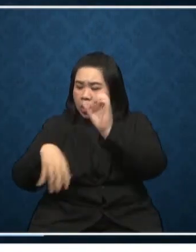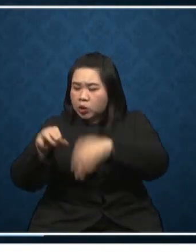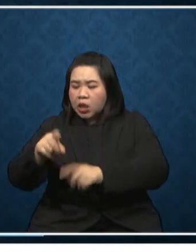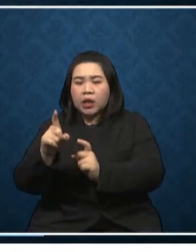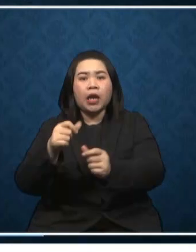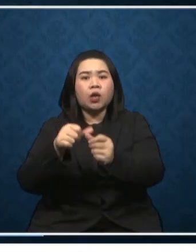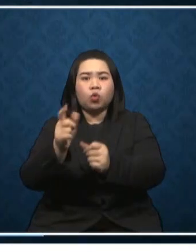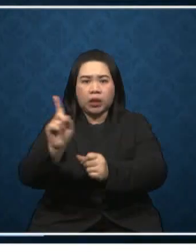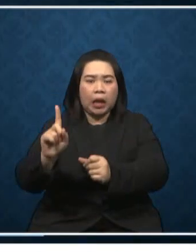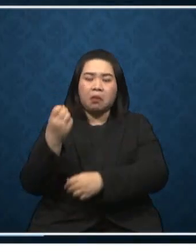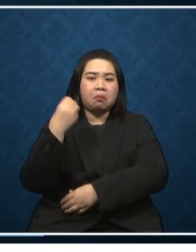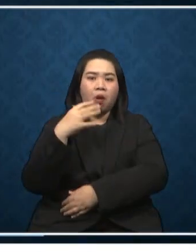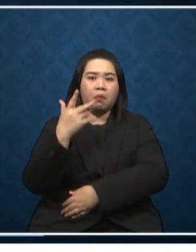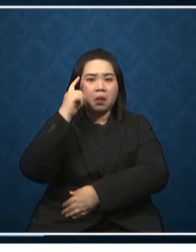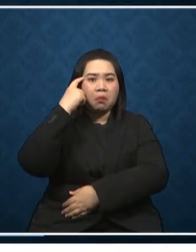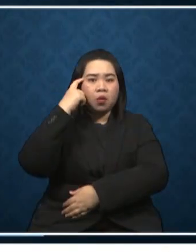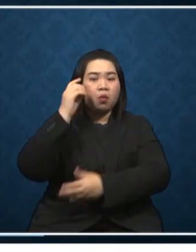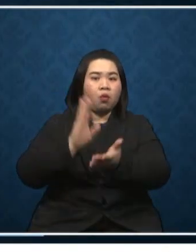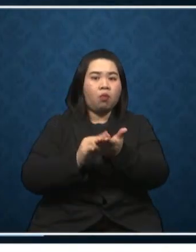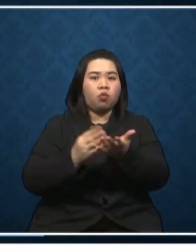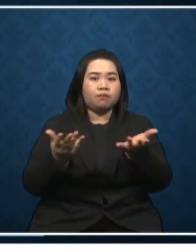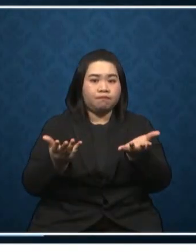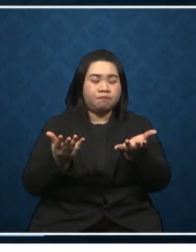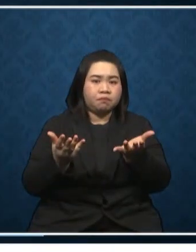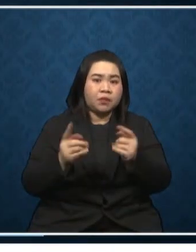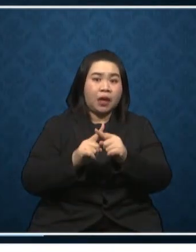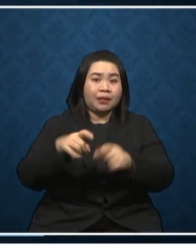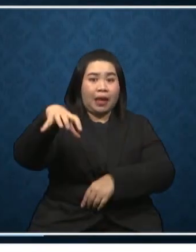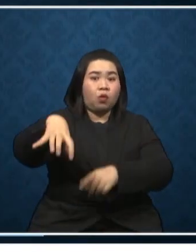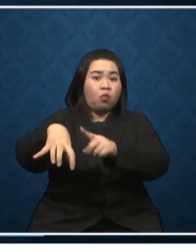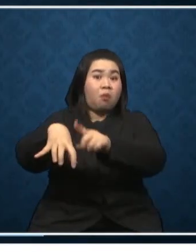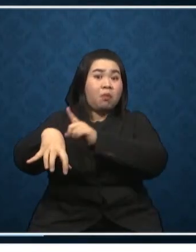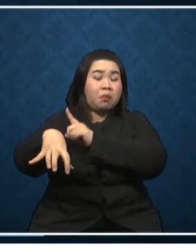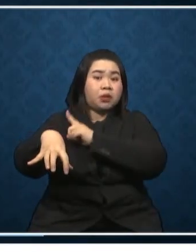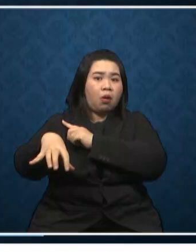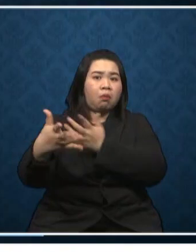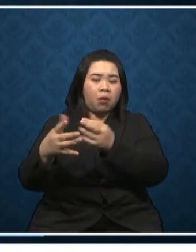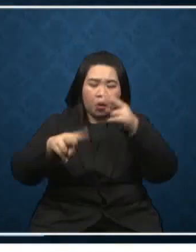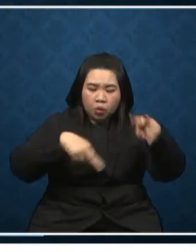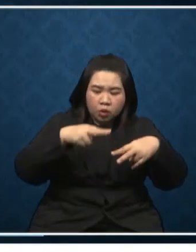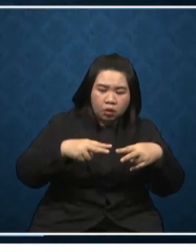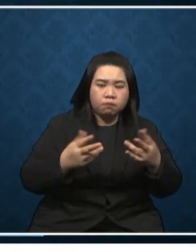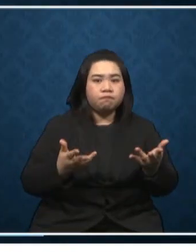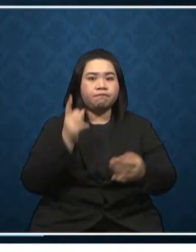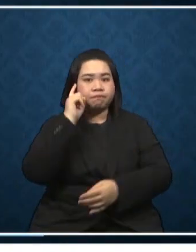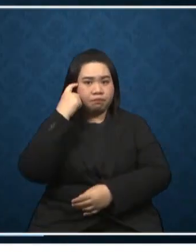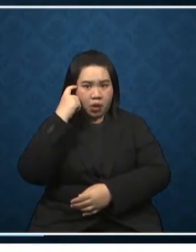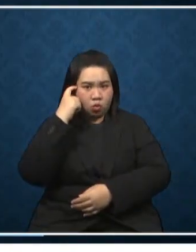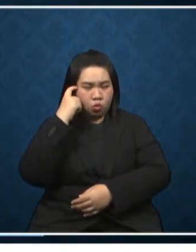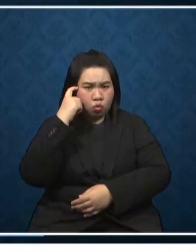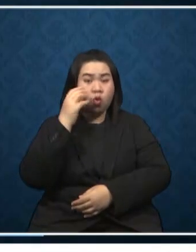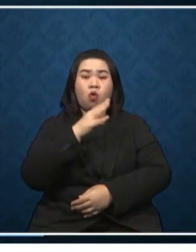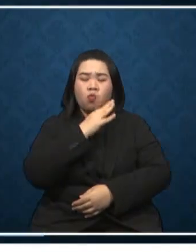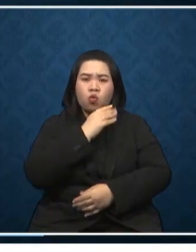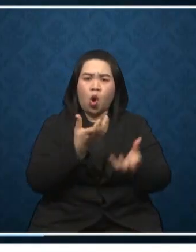ี้ก็เป็ส่ที่เล่นรัพเป็ส่งที่ข้อมูลเราไม่มีจริๆ ไม่จะ dart surprisingก็ไม่สามารอยtera w talent theres